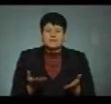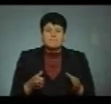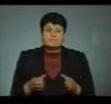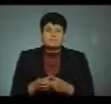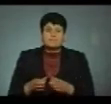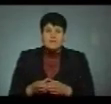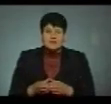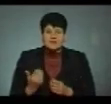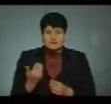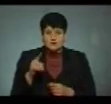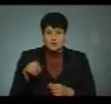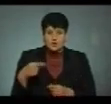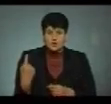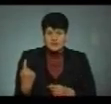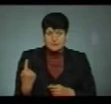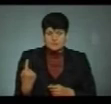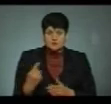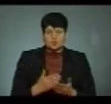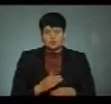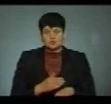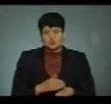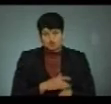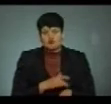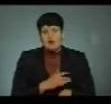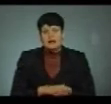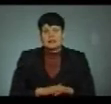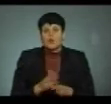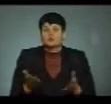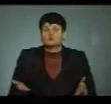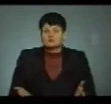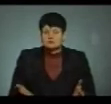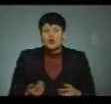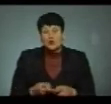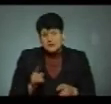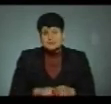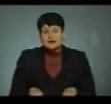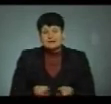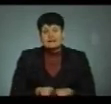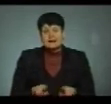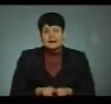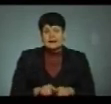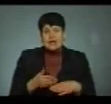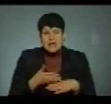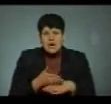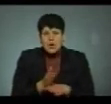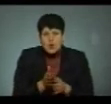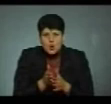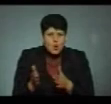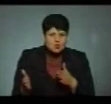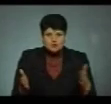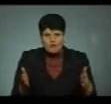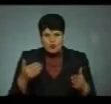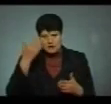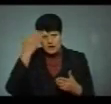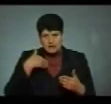партія для вас номер один – «Слуга народу». Тобто оцей такий, скажімо так, роздвоєння в